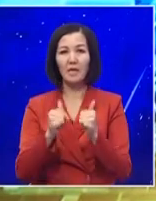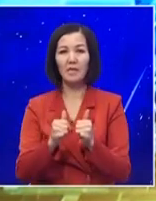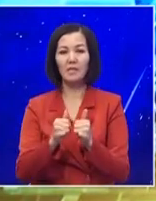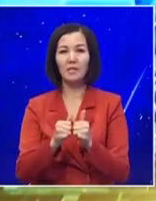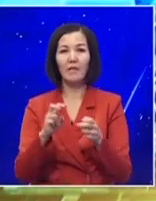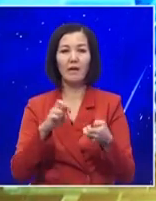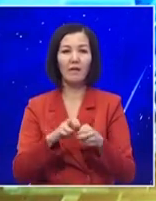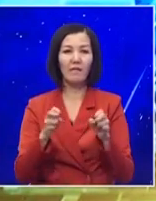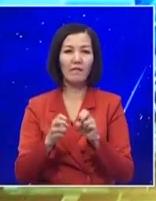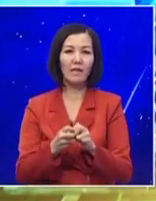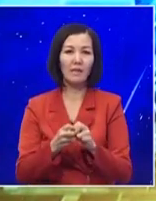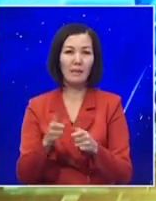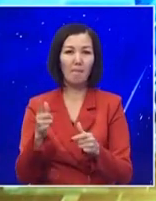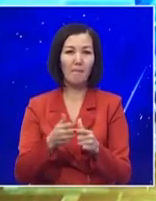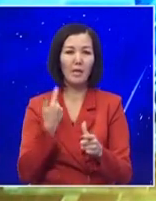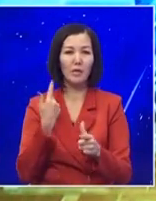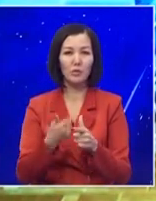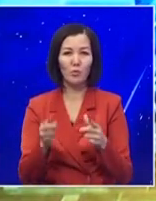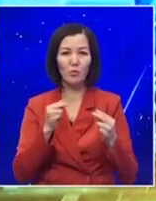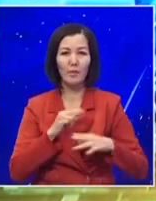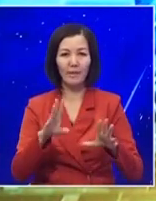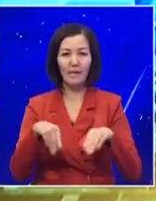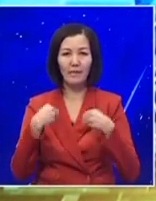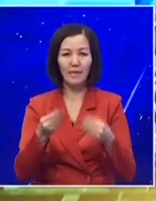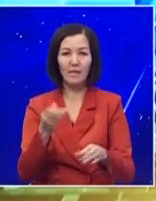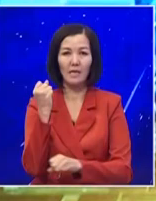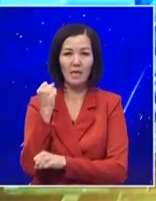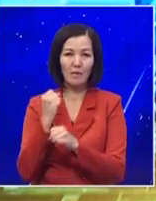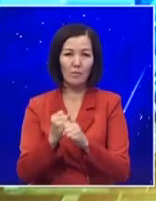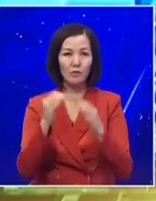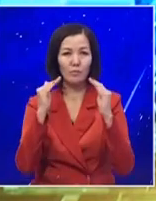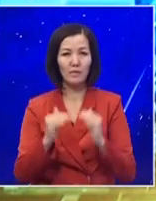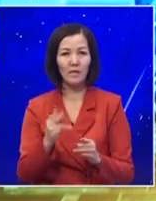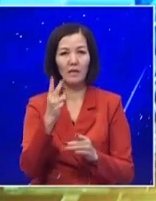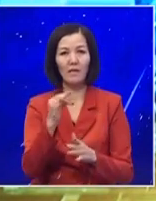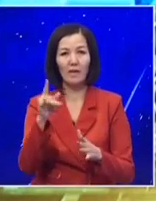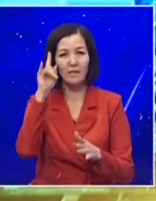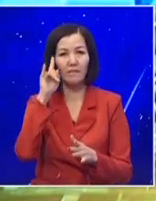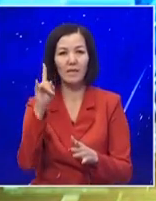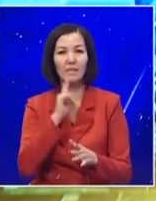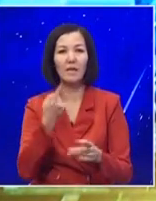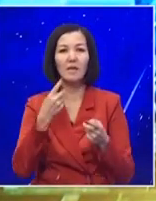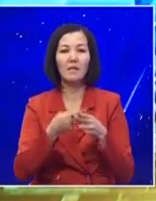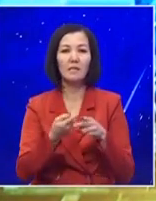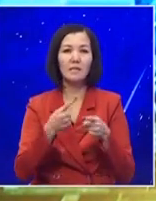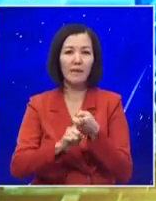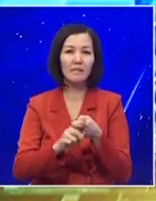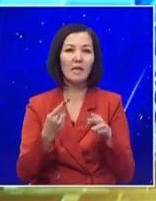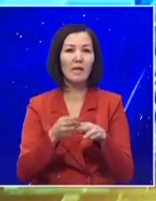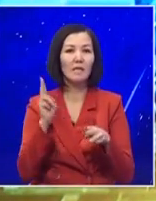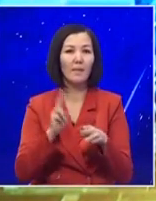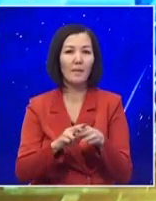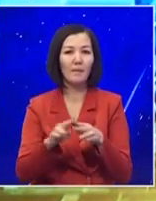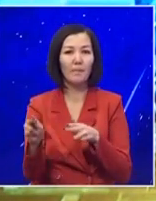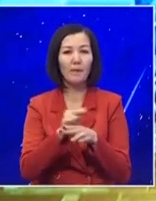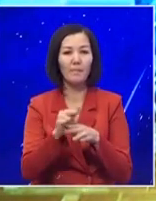Количество конфликтов между работодателями и рабочими снизилось в 2 раза в Казахстане. Связано это в первую очередь с